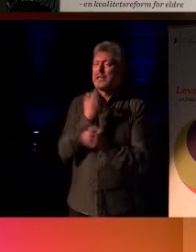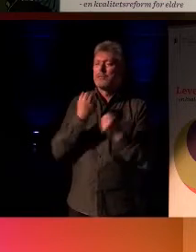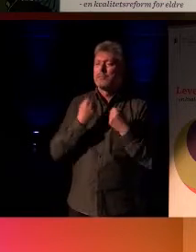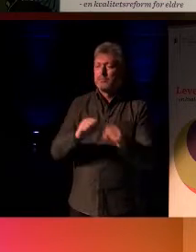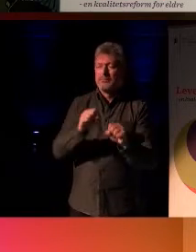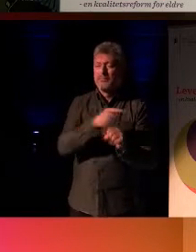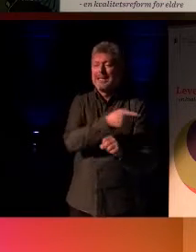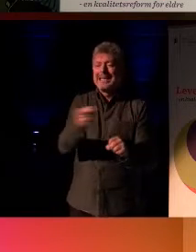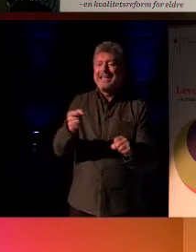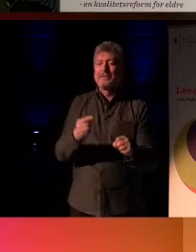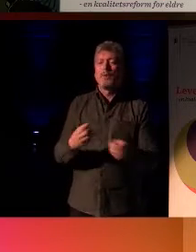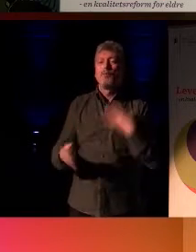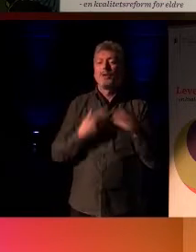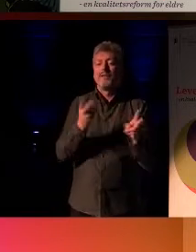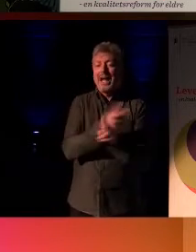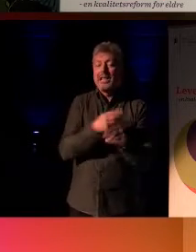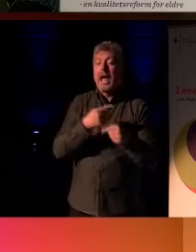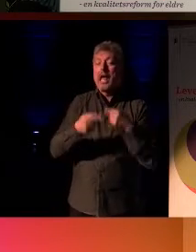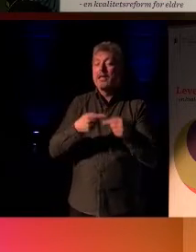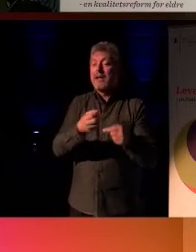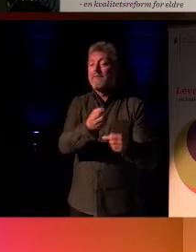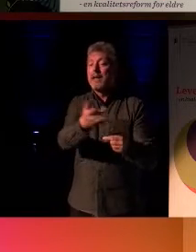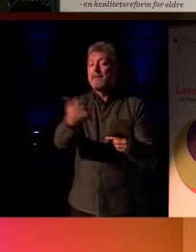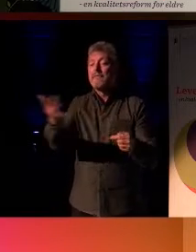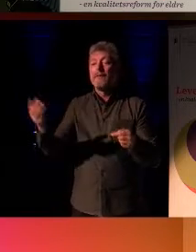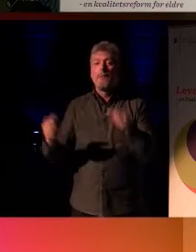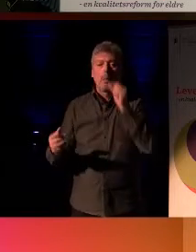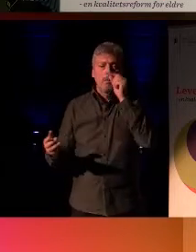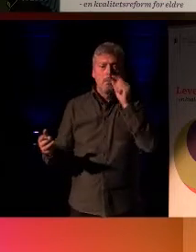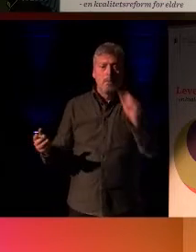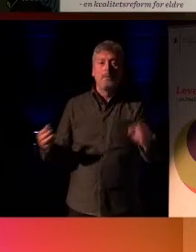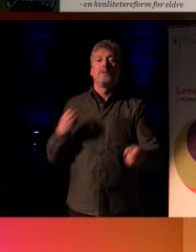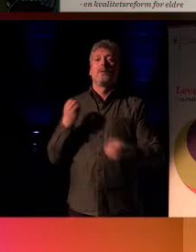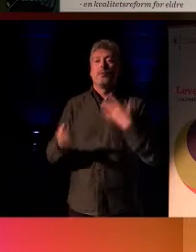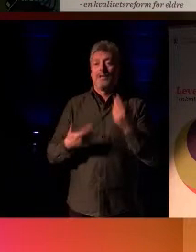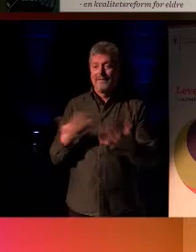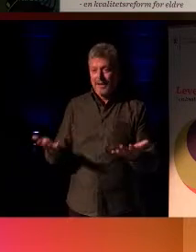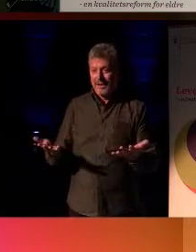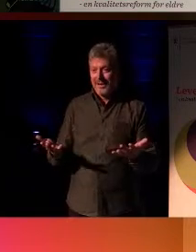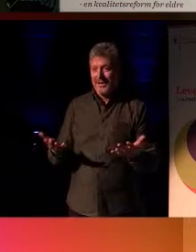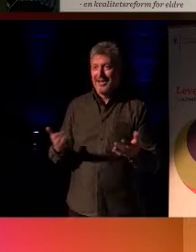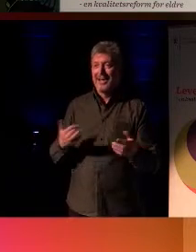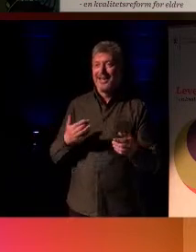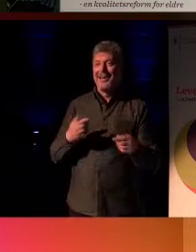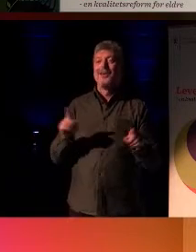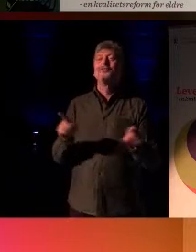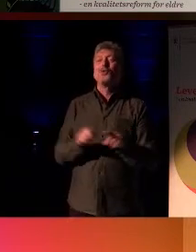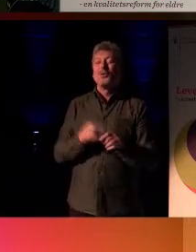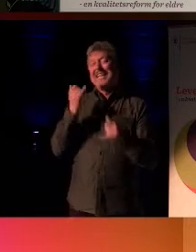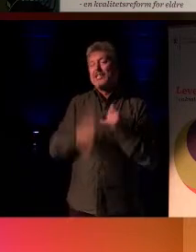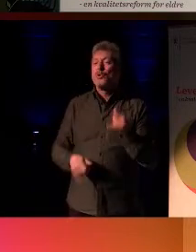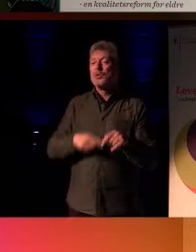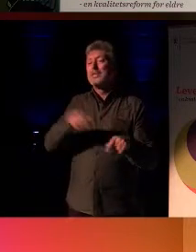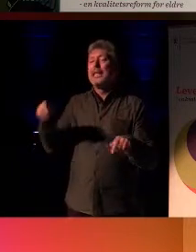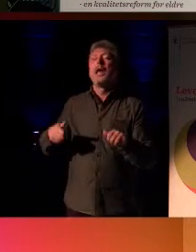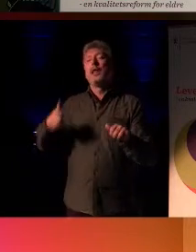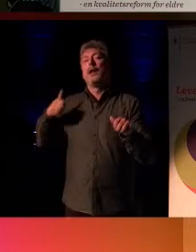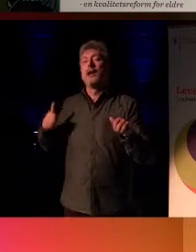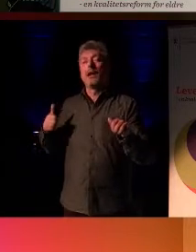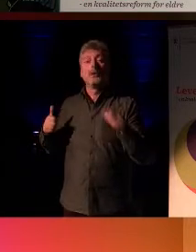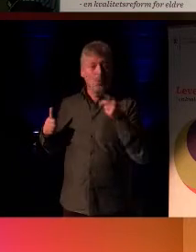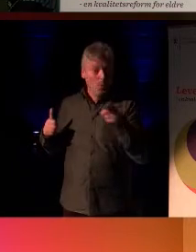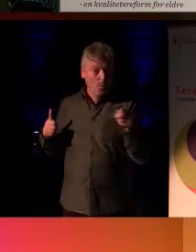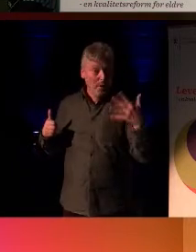for endring først. Etter hvert blir flere nysgjerrige og motiverte, og så kommer etternølerne etterhvert når de ser at